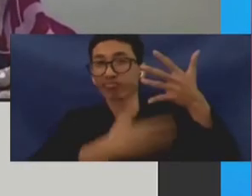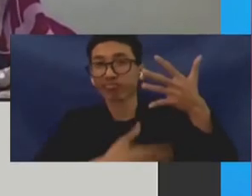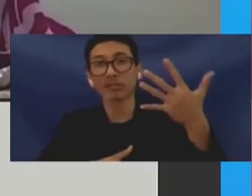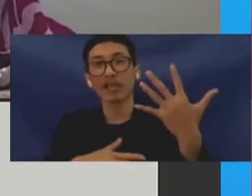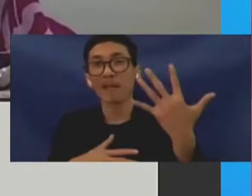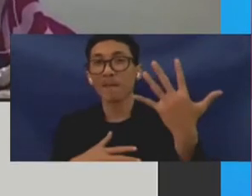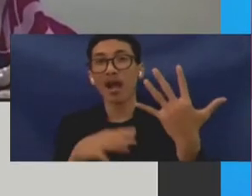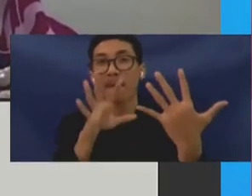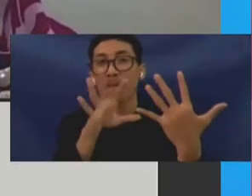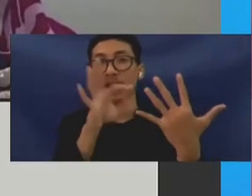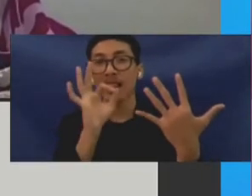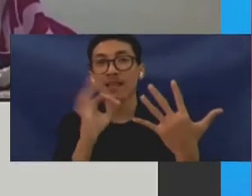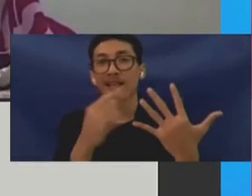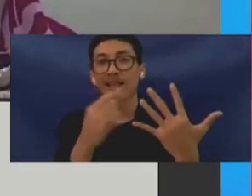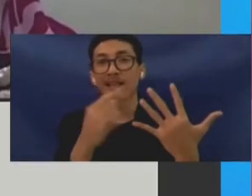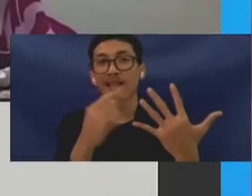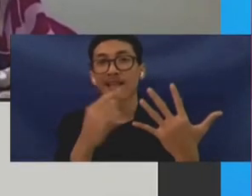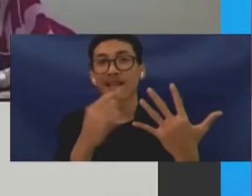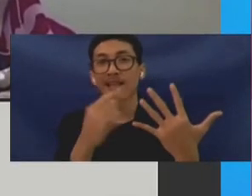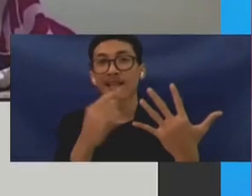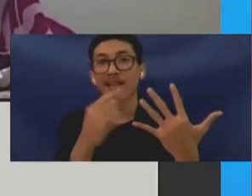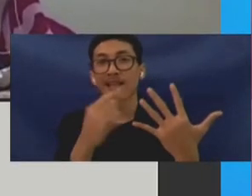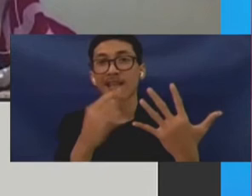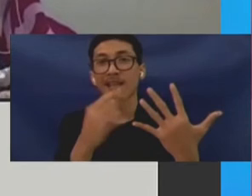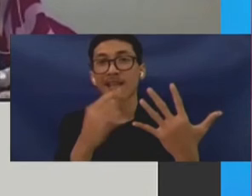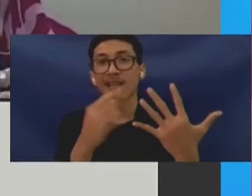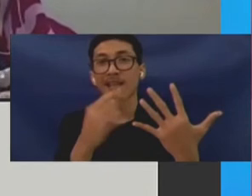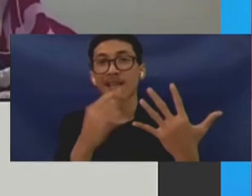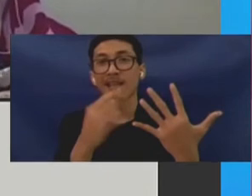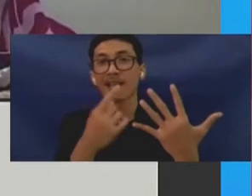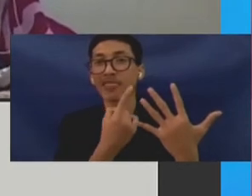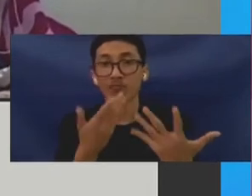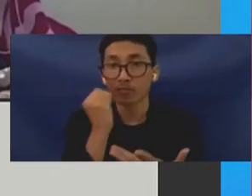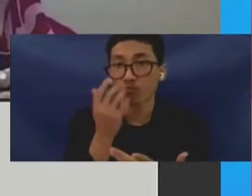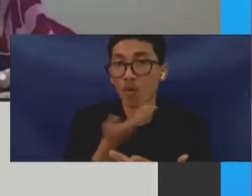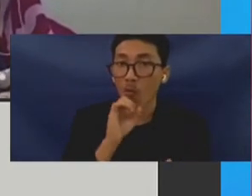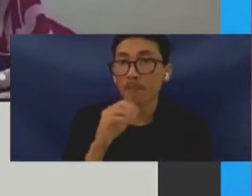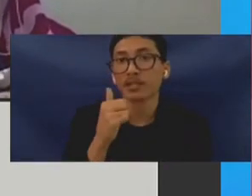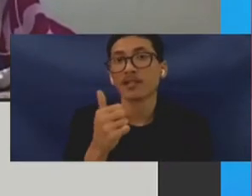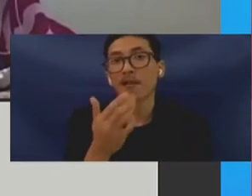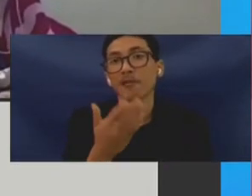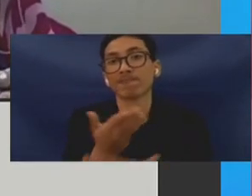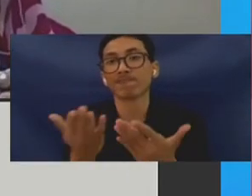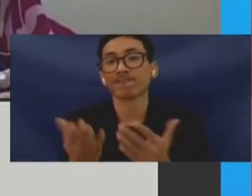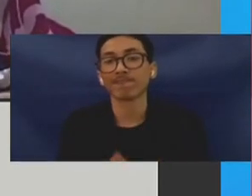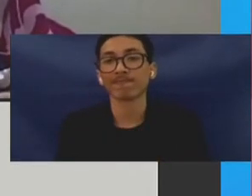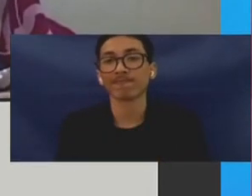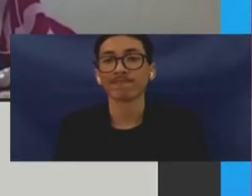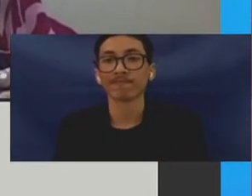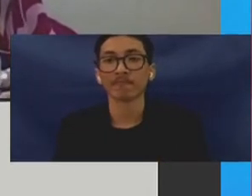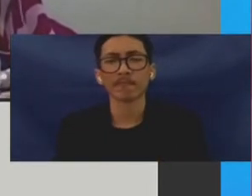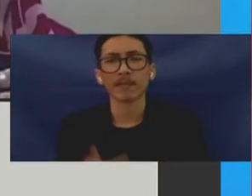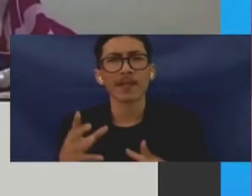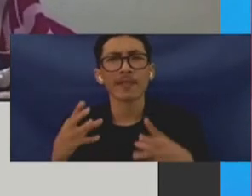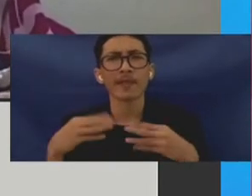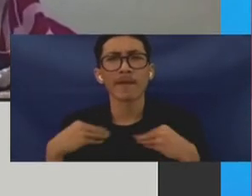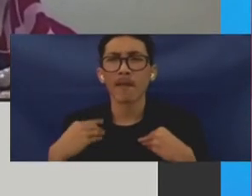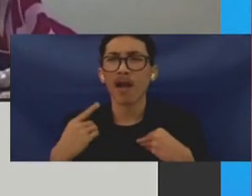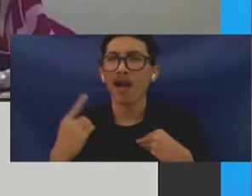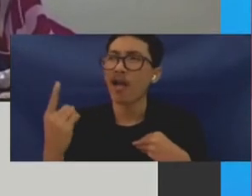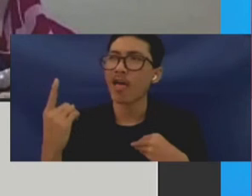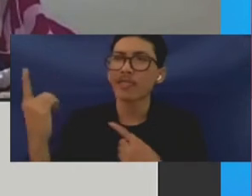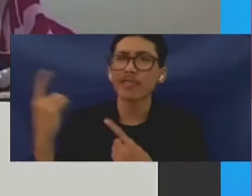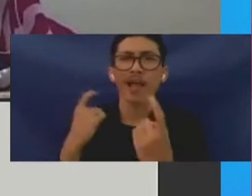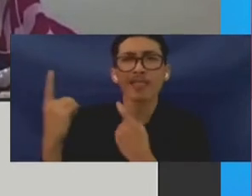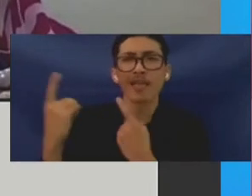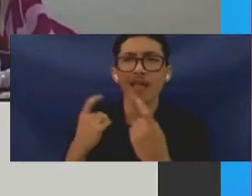lain, silakan Ibu-ibu langsung menimpali aja, karena pada ujungnya kita pun akan menerima pertanyaan dari luar, jadi apapun yang kemudian kita bisa diskusikan, kita akan